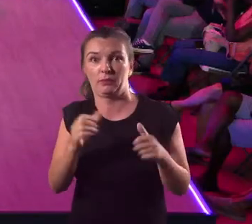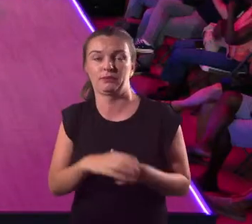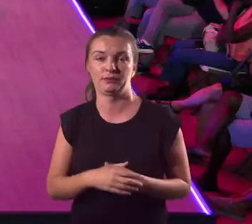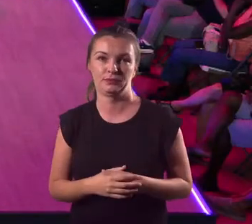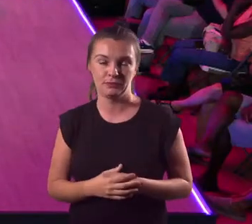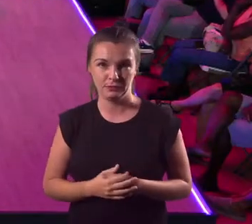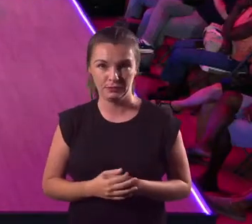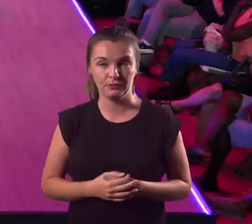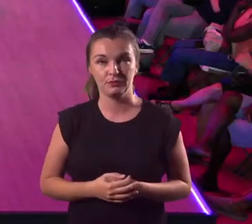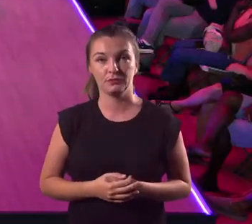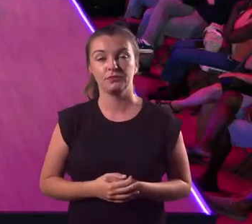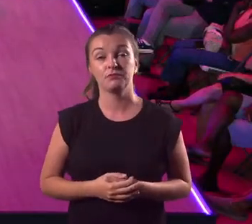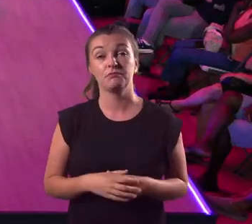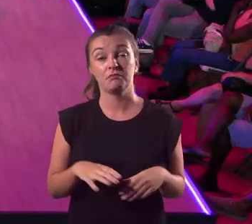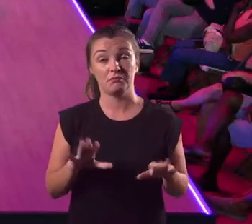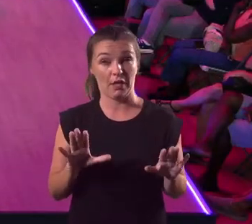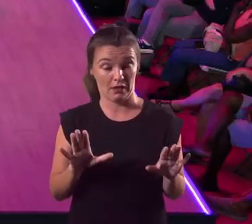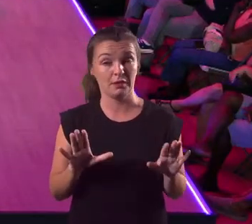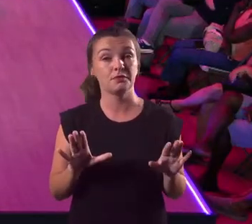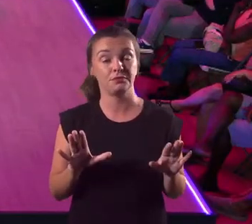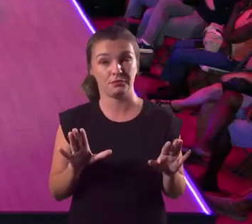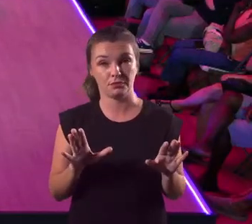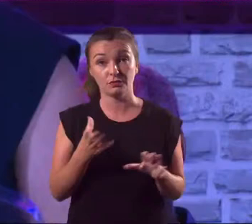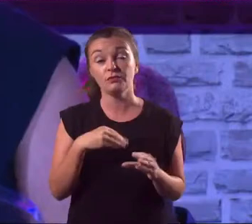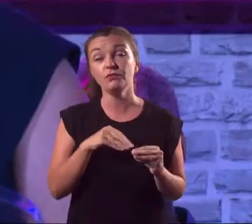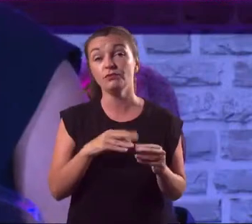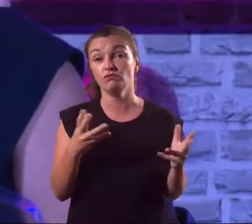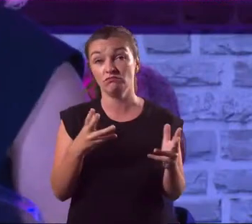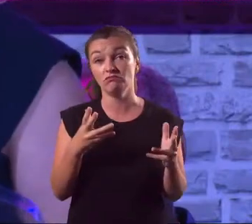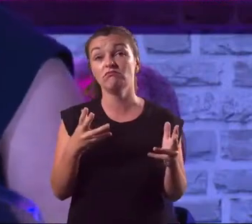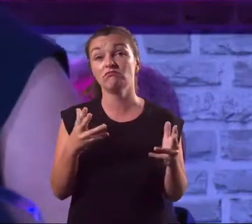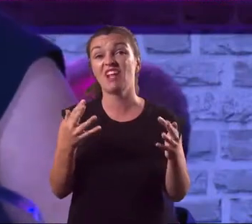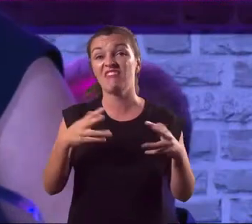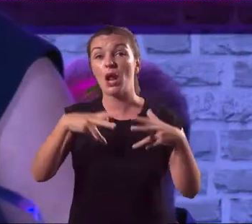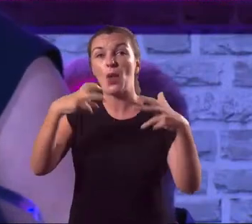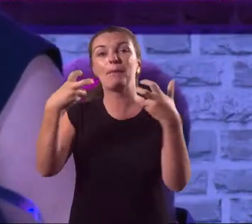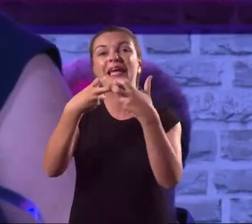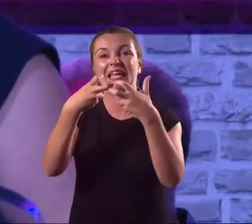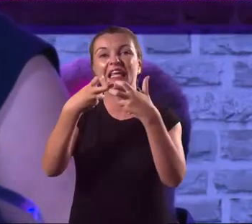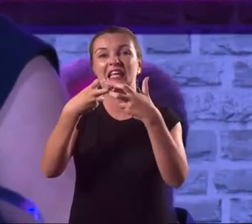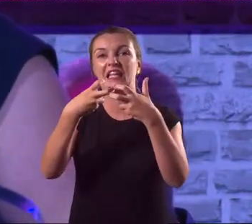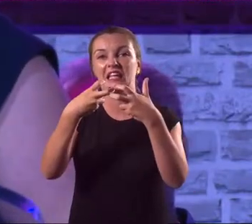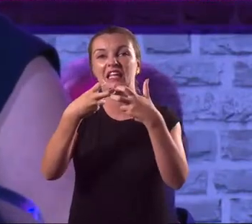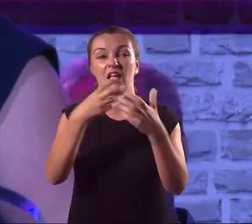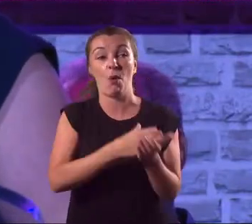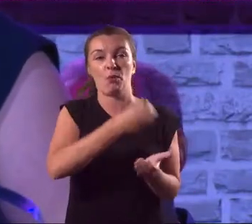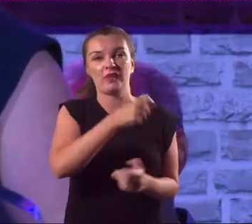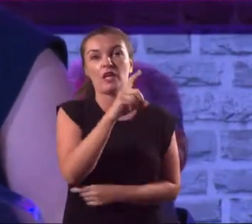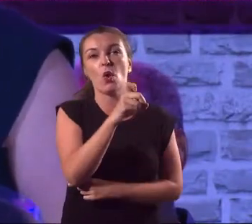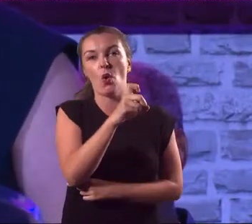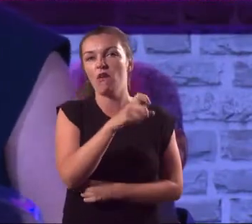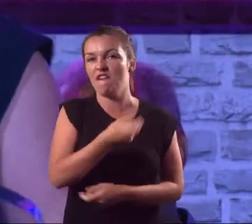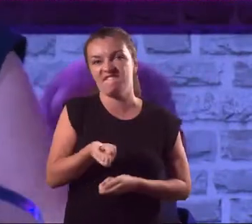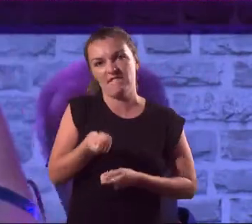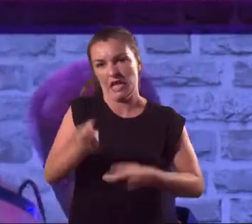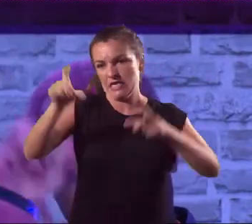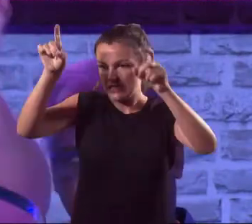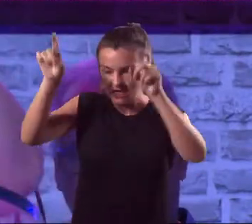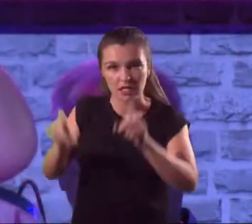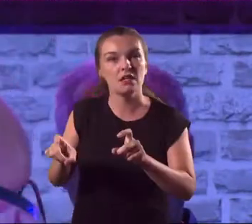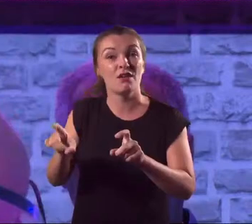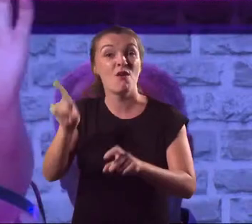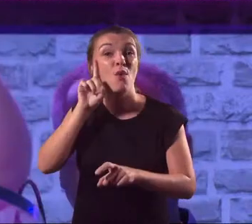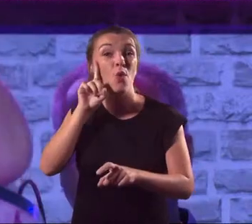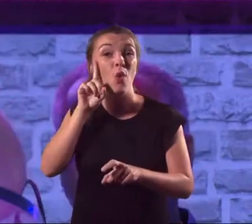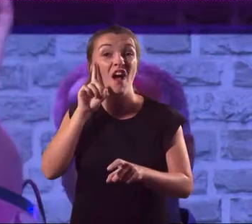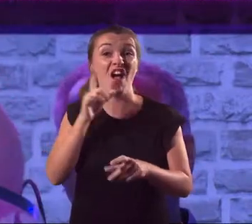surtout, nous ferons en sorte de baisser les prix de force des bouteilles d'eau parce que l'eau est